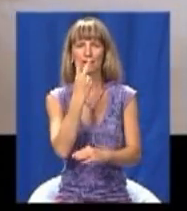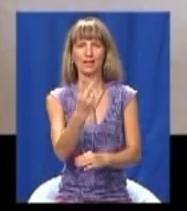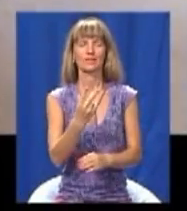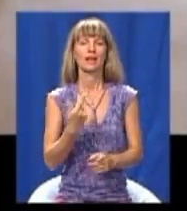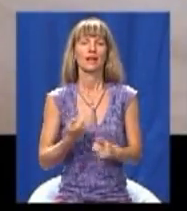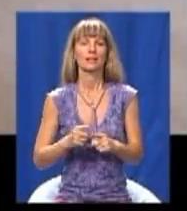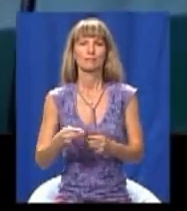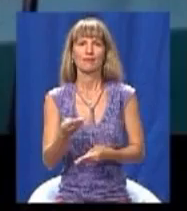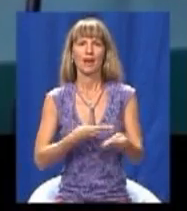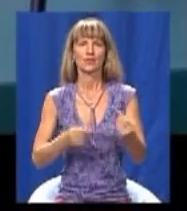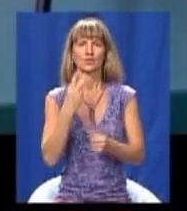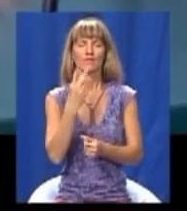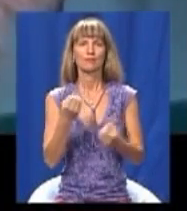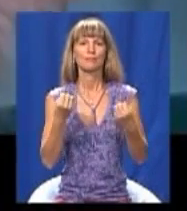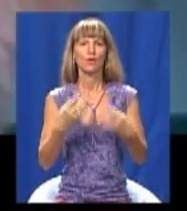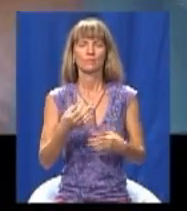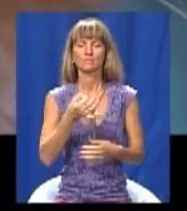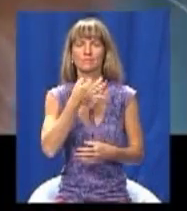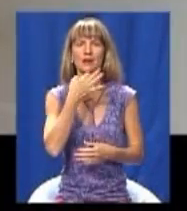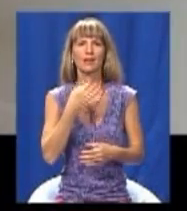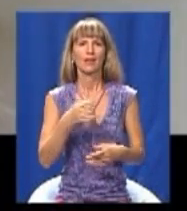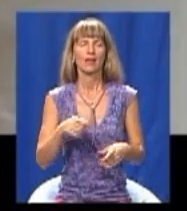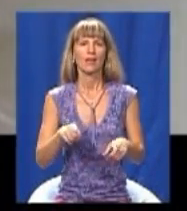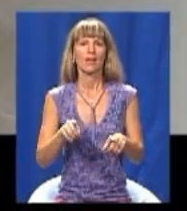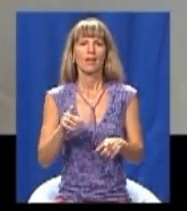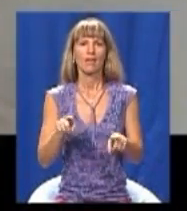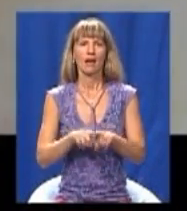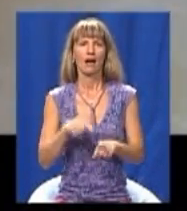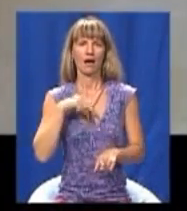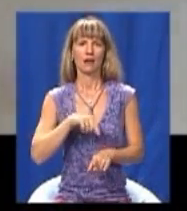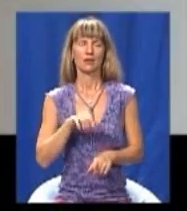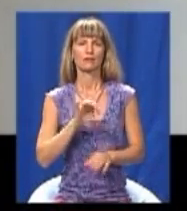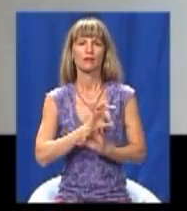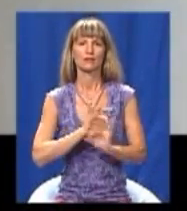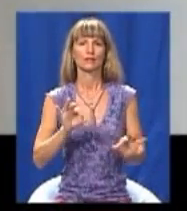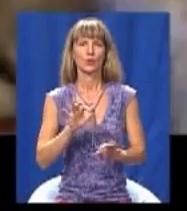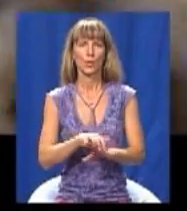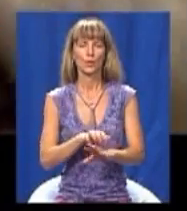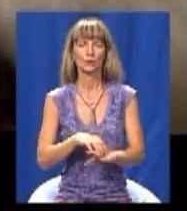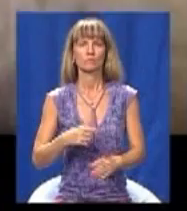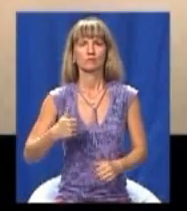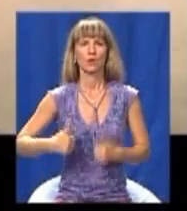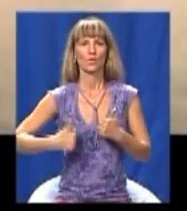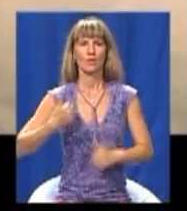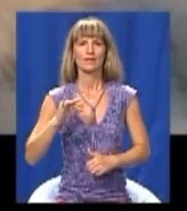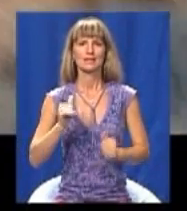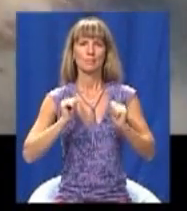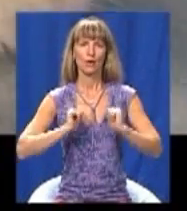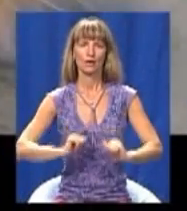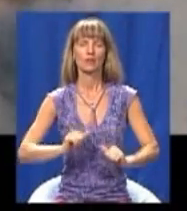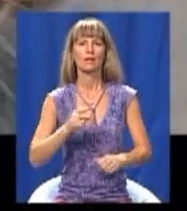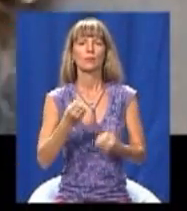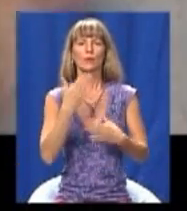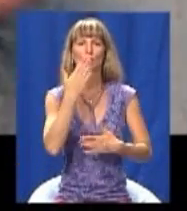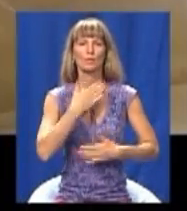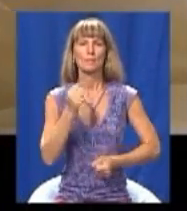Цей магічний погляд просто заворожує, як і характер прекрасної істоти – аристократичний, гордовитий та спокійний. Вона просто